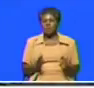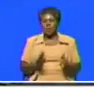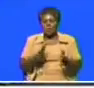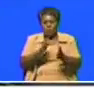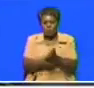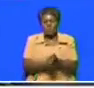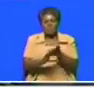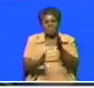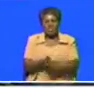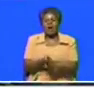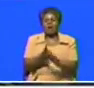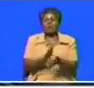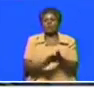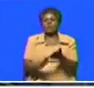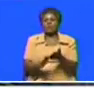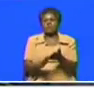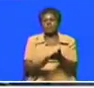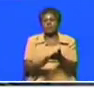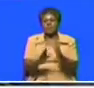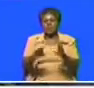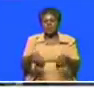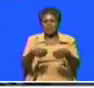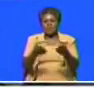without being granted police